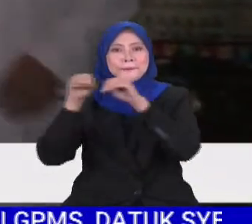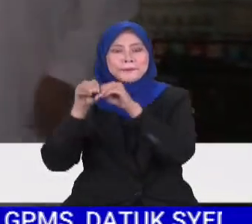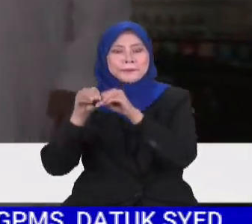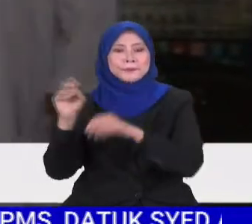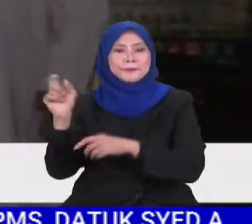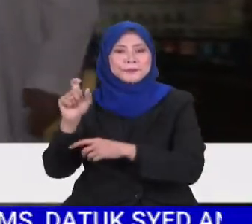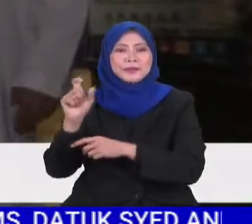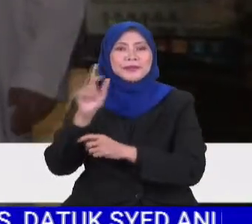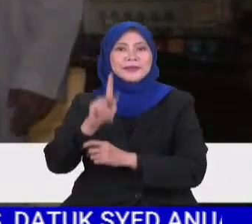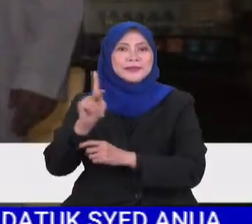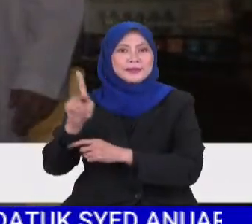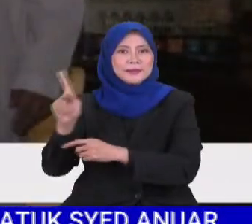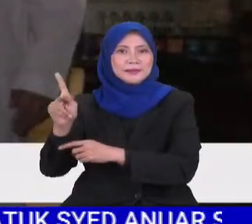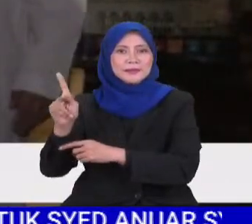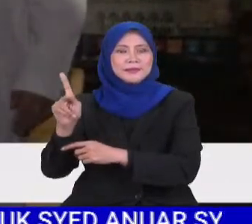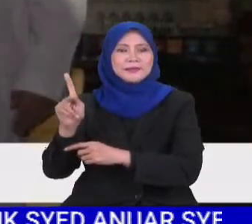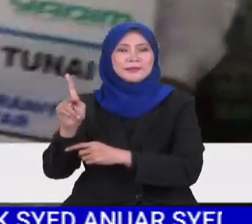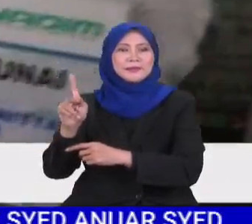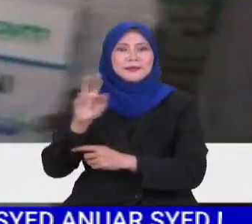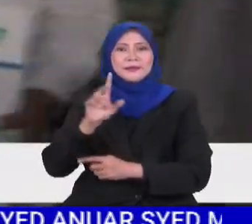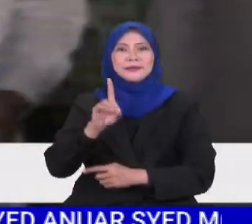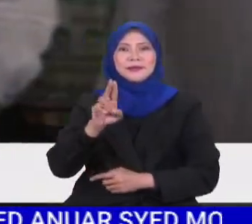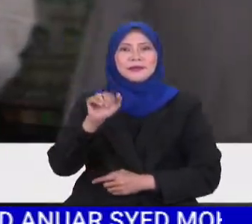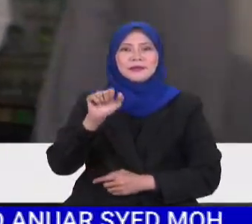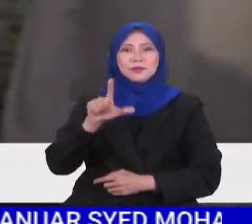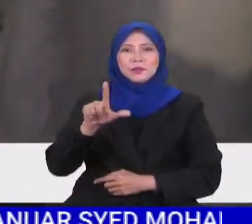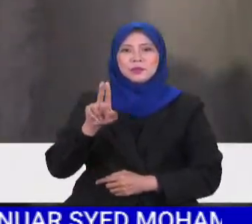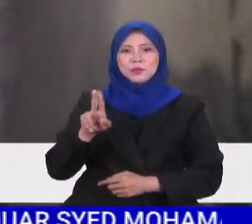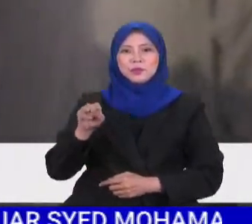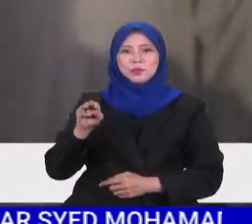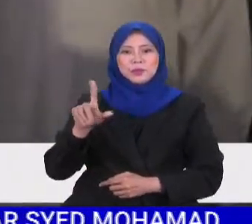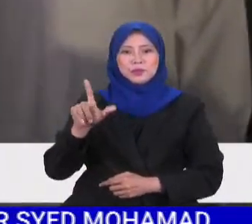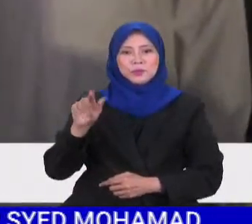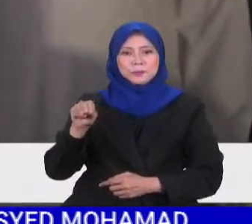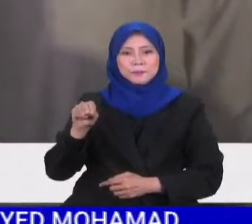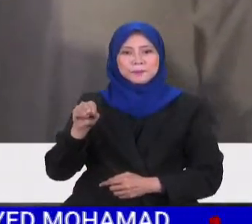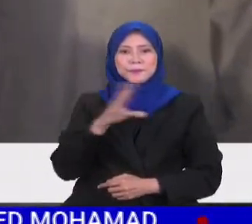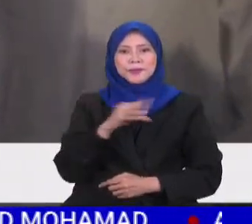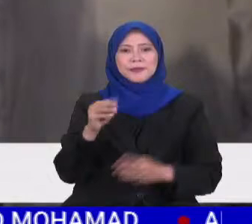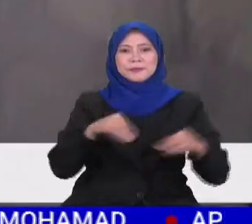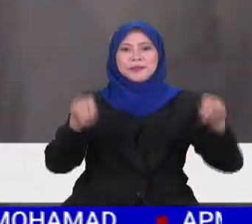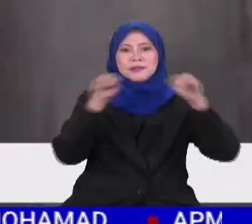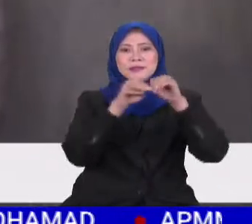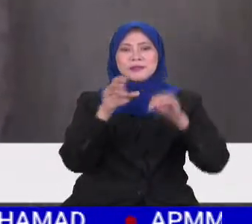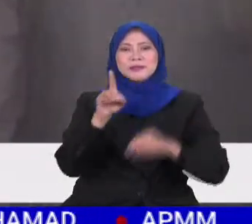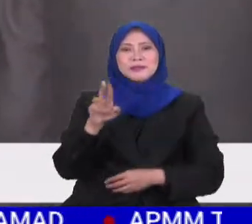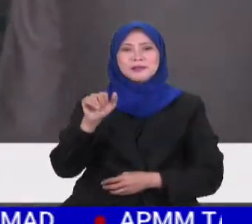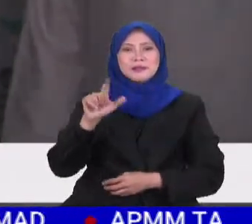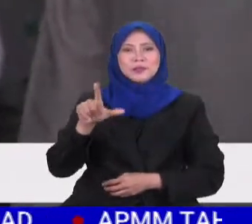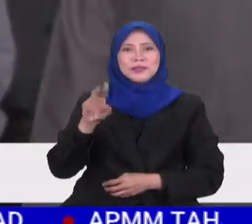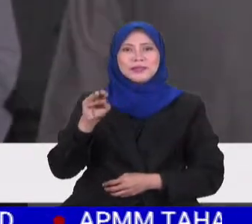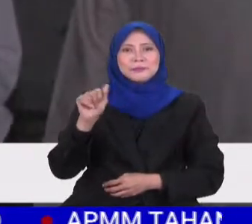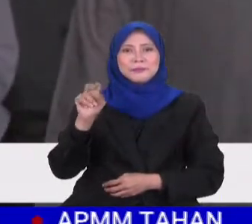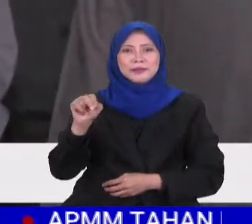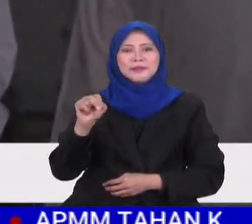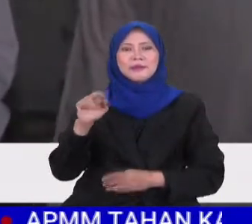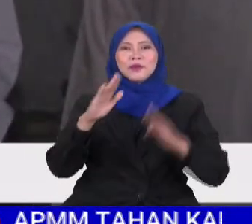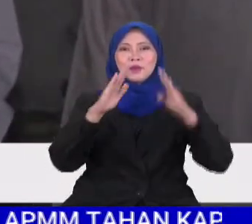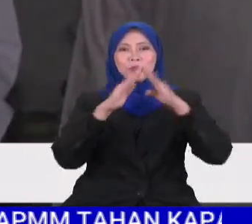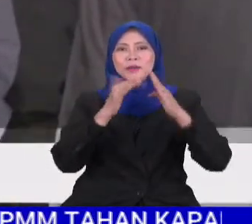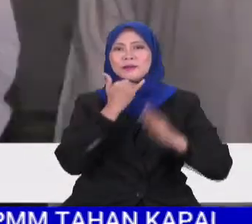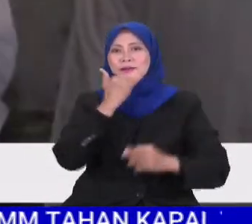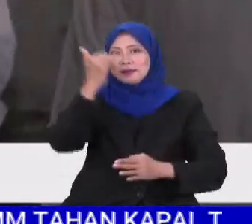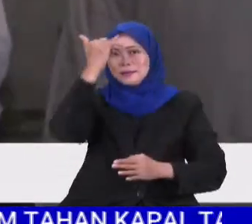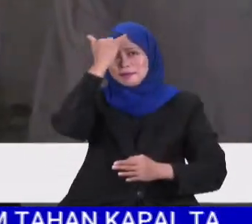sulamaniah Kota Kinabalu Darul Ulum quraniah kinarut Masjid Nurul Iman Taman Pantai lokawi rumah anak